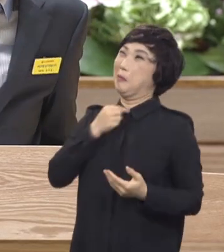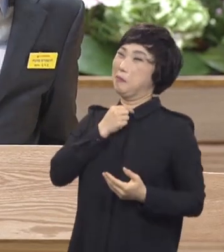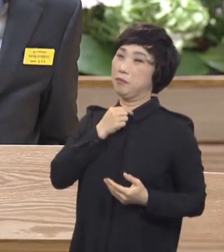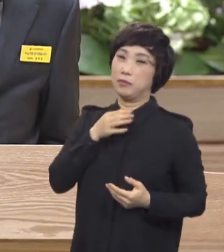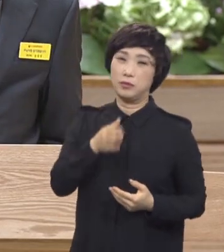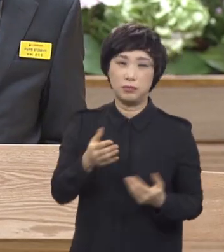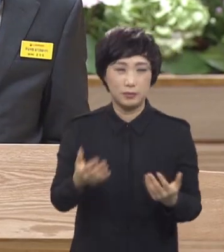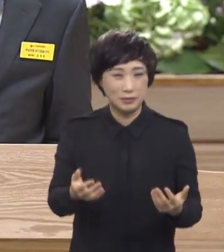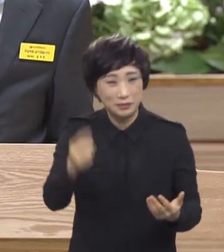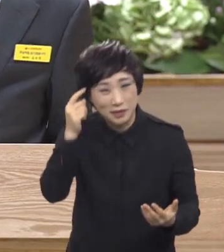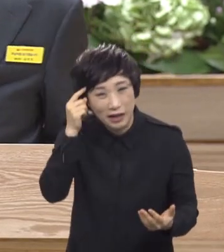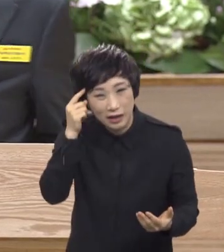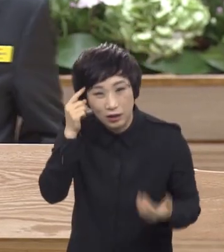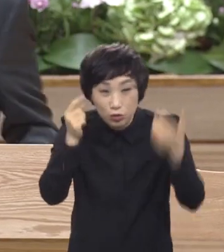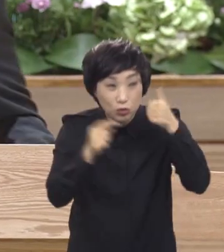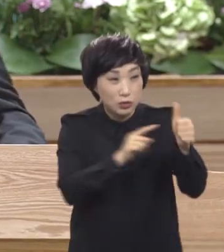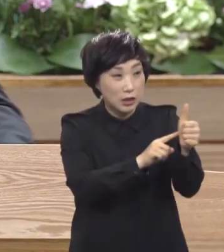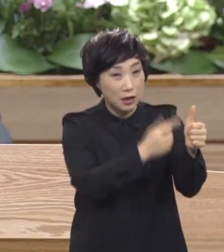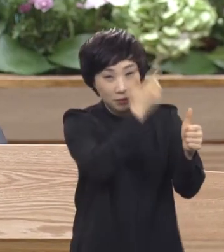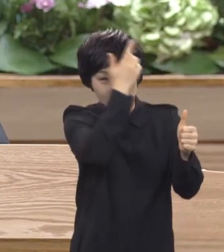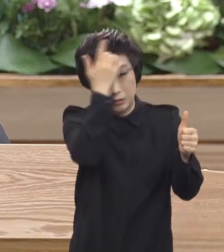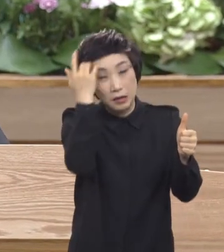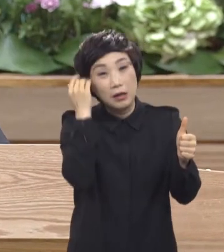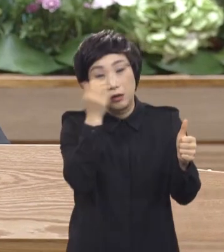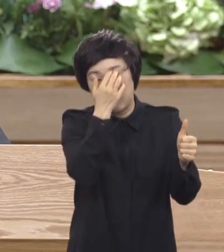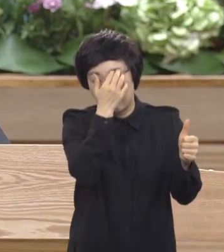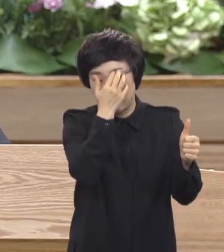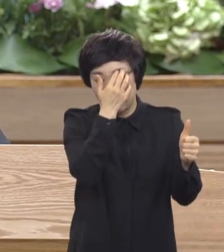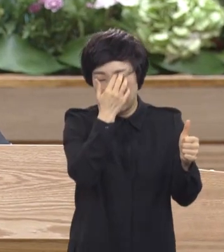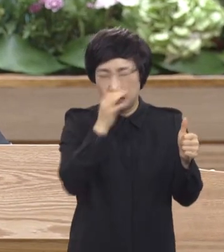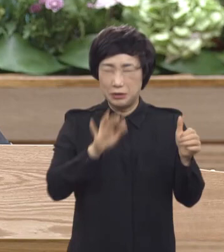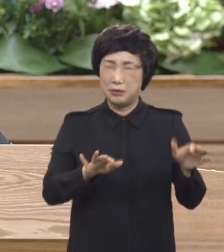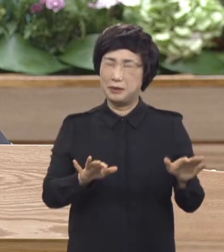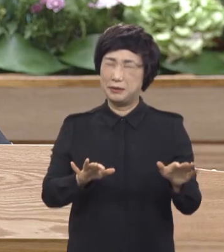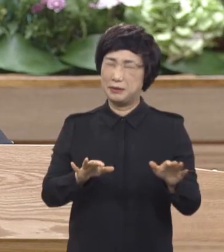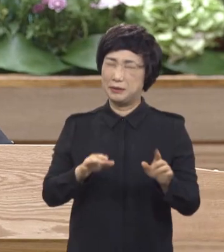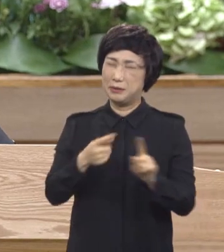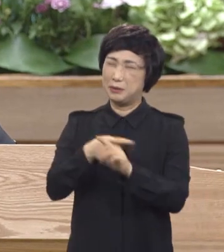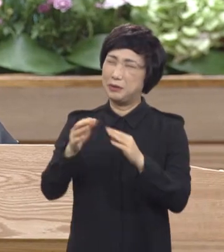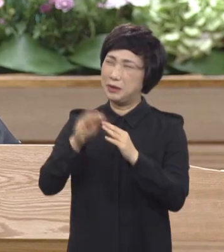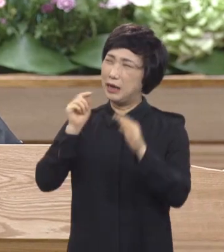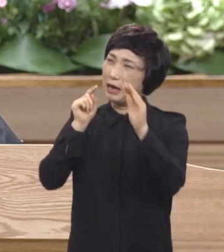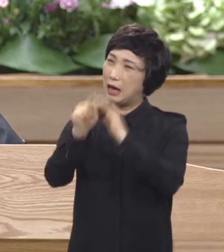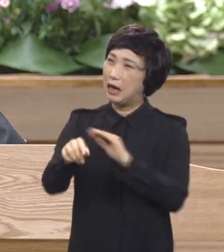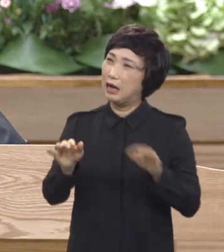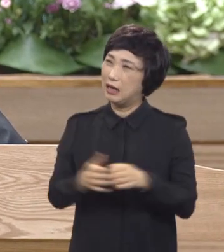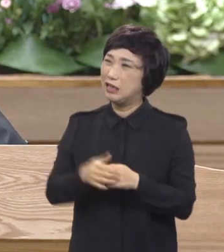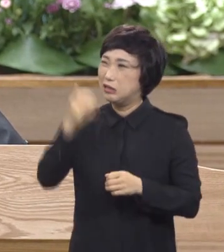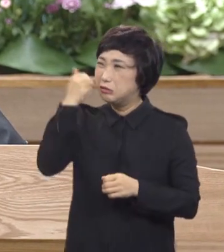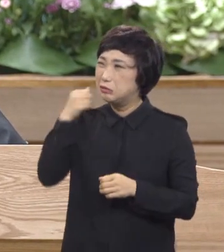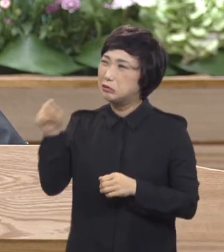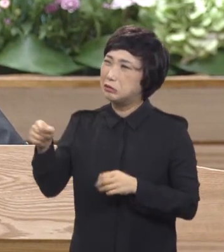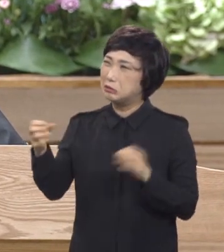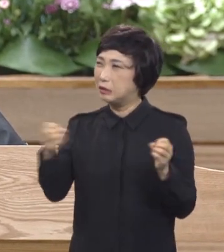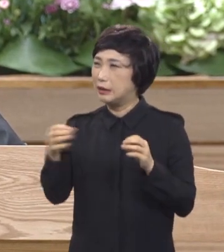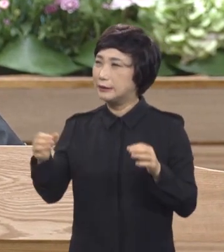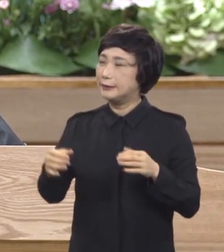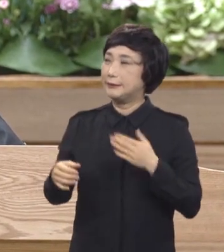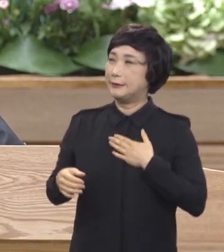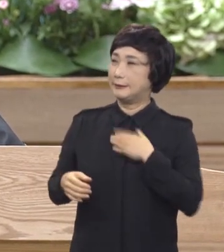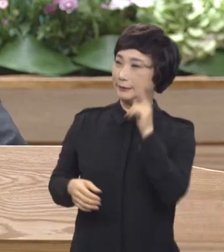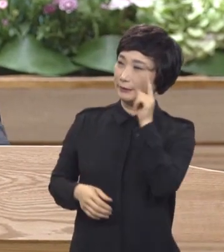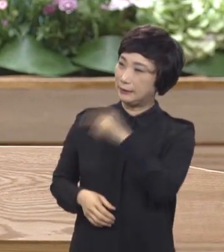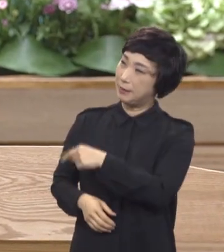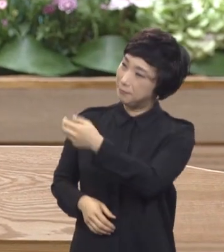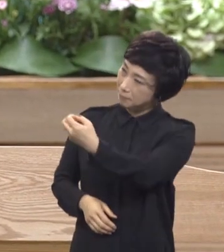그래서 어떤 사람들은 그렇잖아 아 오늘 교회가서 말이오 암흑이 오고 얘기했다 집은